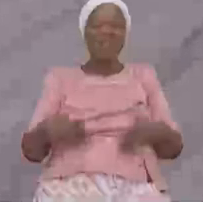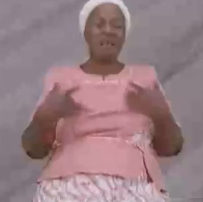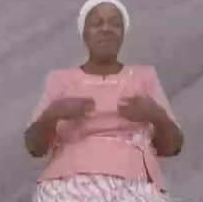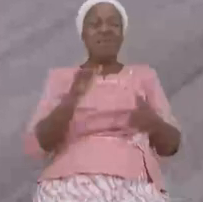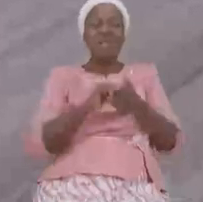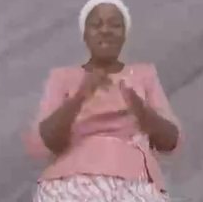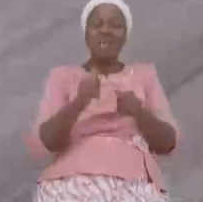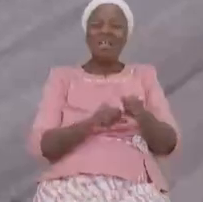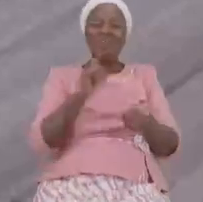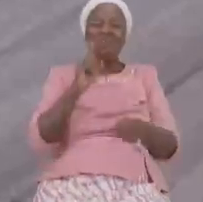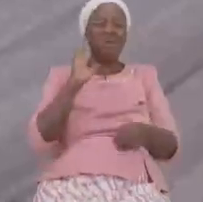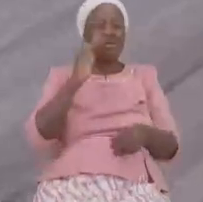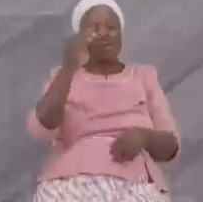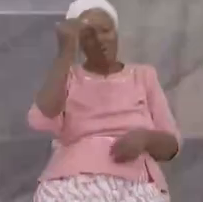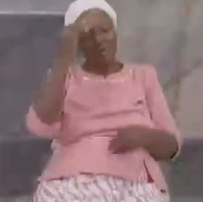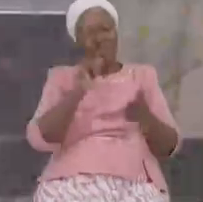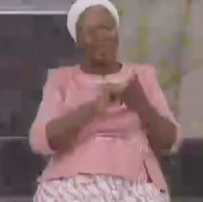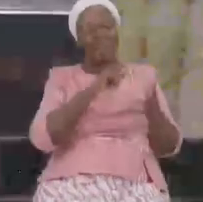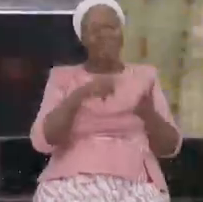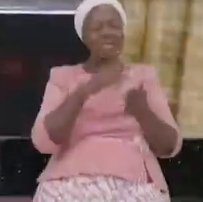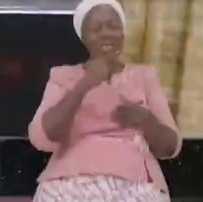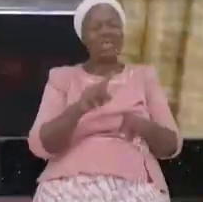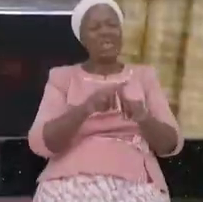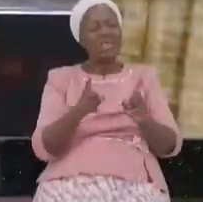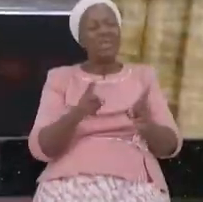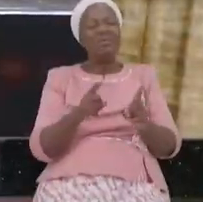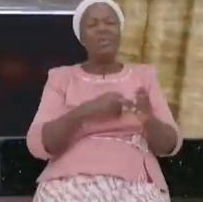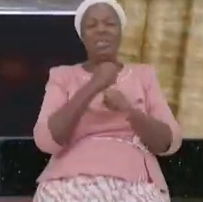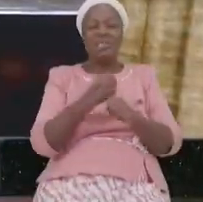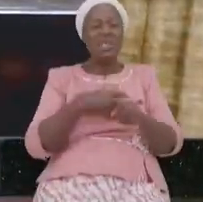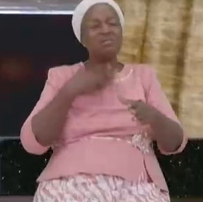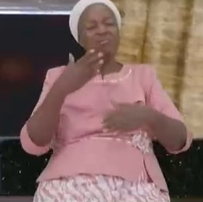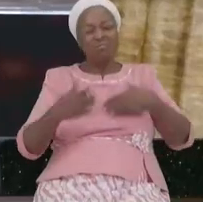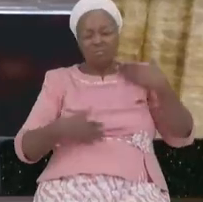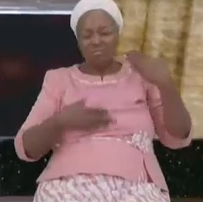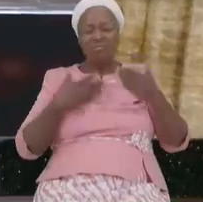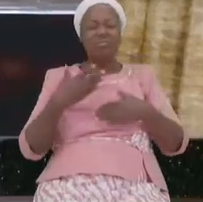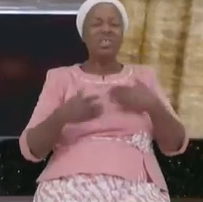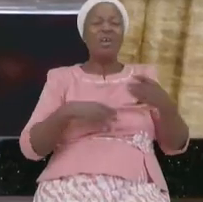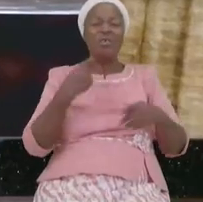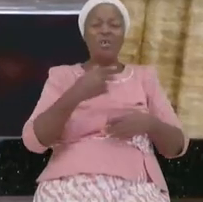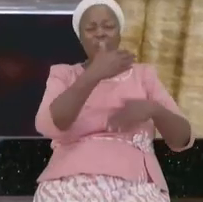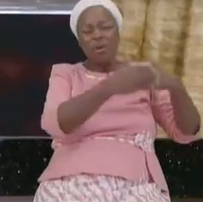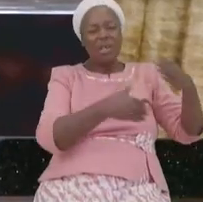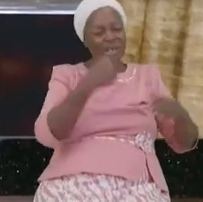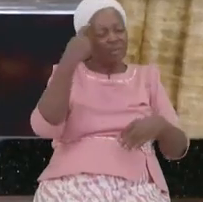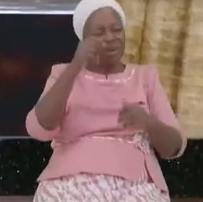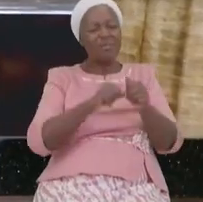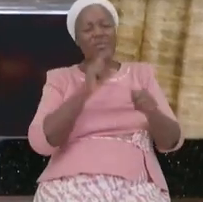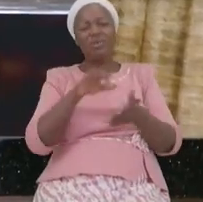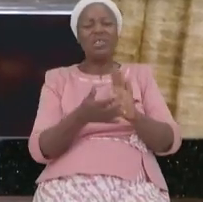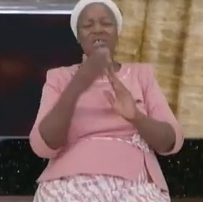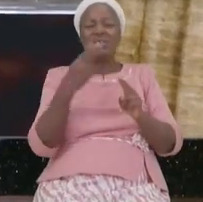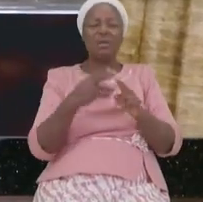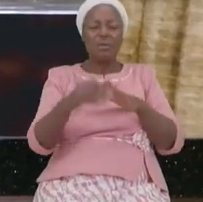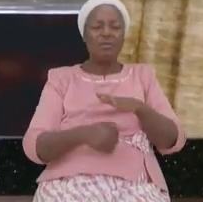monde sache que c'est une année différente de joie, de bonheur, de progrès pour chacun. Confirme le